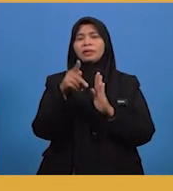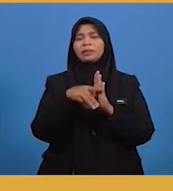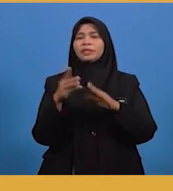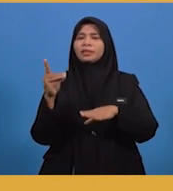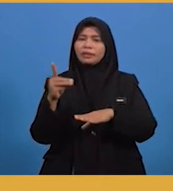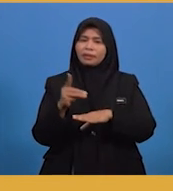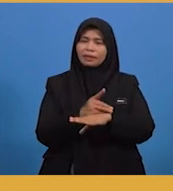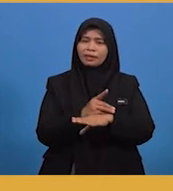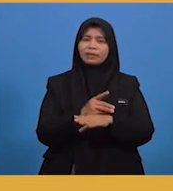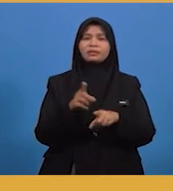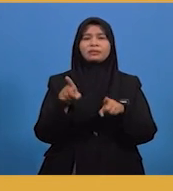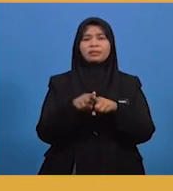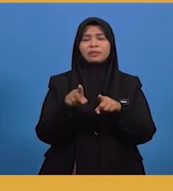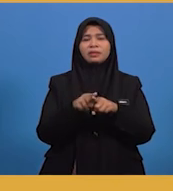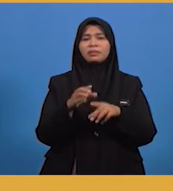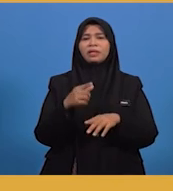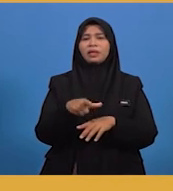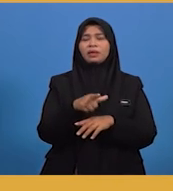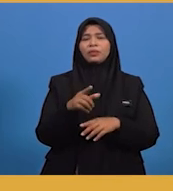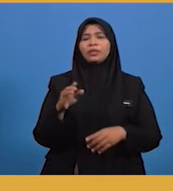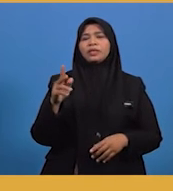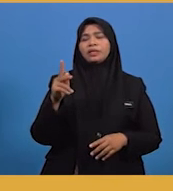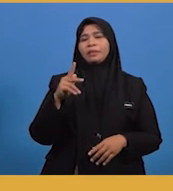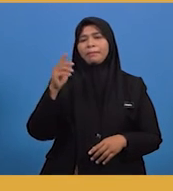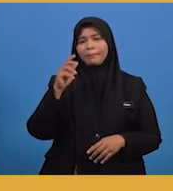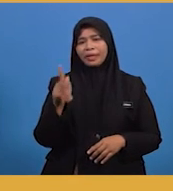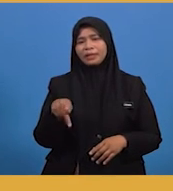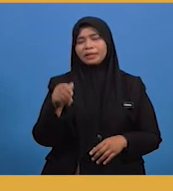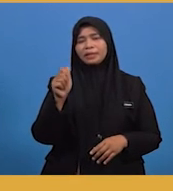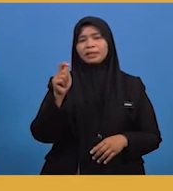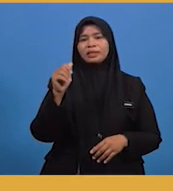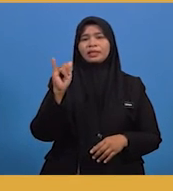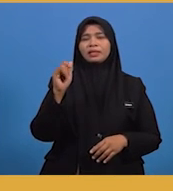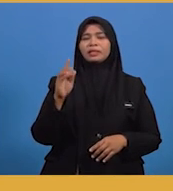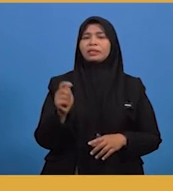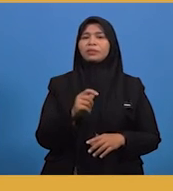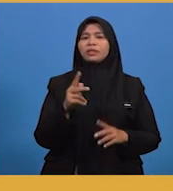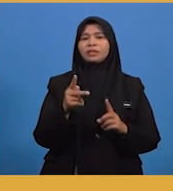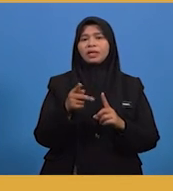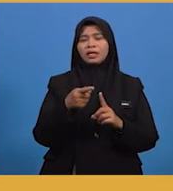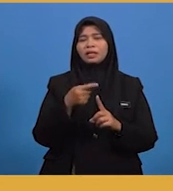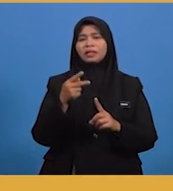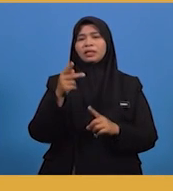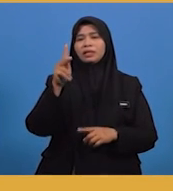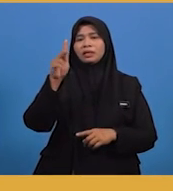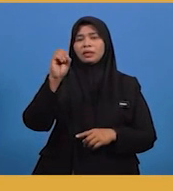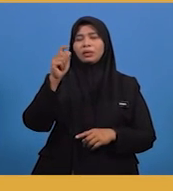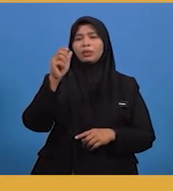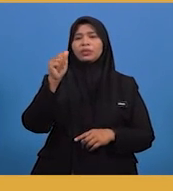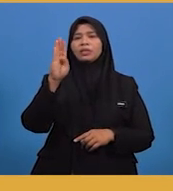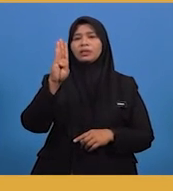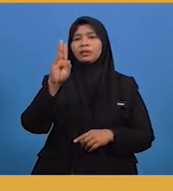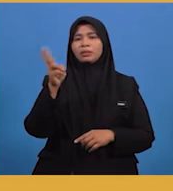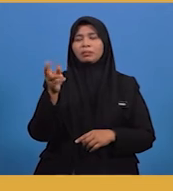serentak tentera Jepun melalui pantai timur di Kota Baru, iaitu di Pantai Kuala Pak